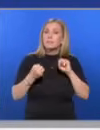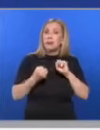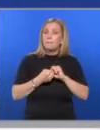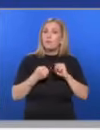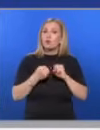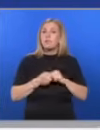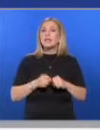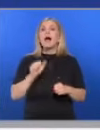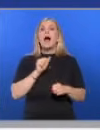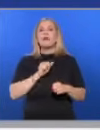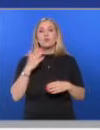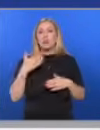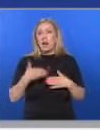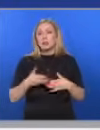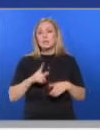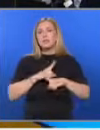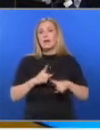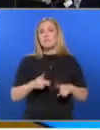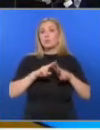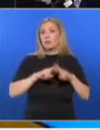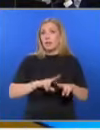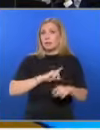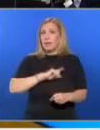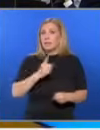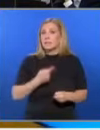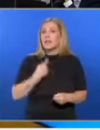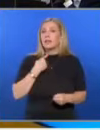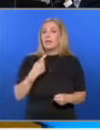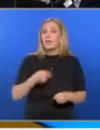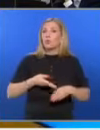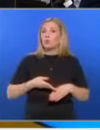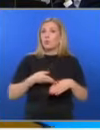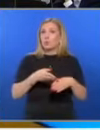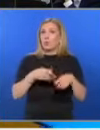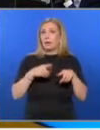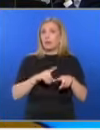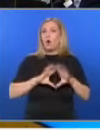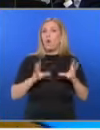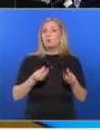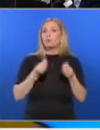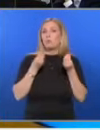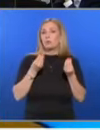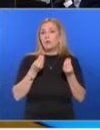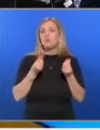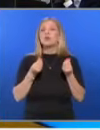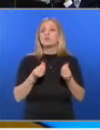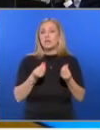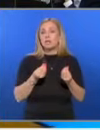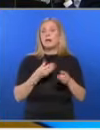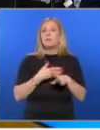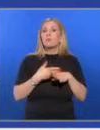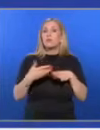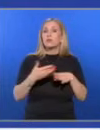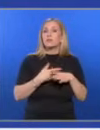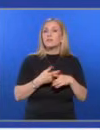с автокрацията. Трябва да останем най-силния глас, който подкрепя общото благо, а това означава и